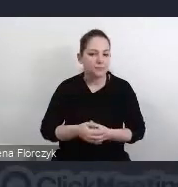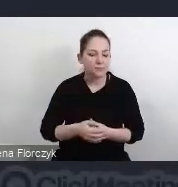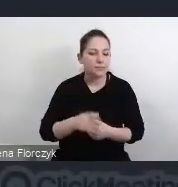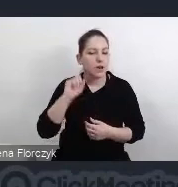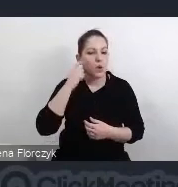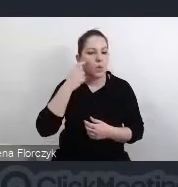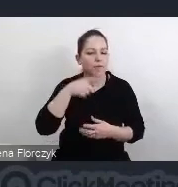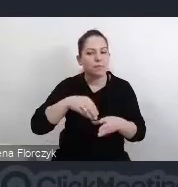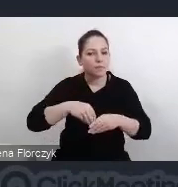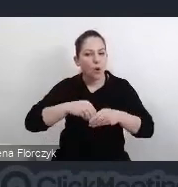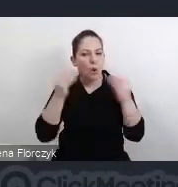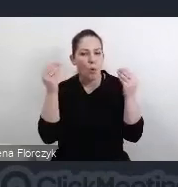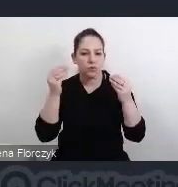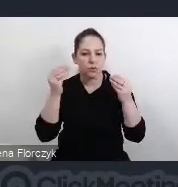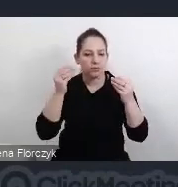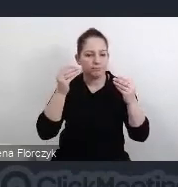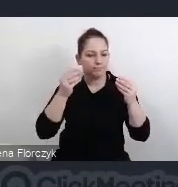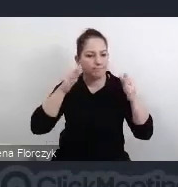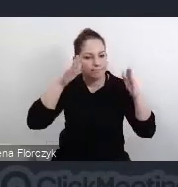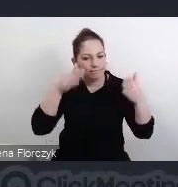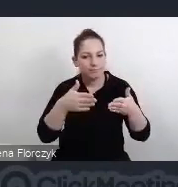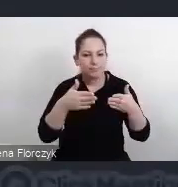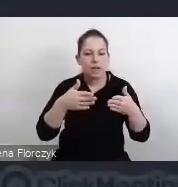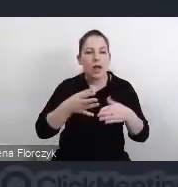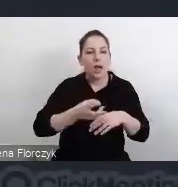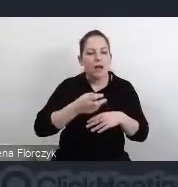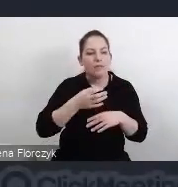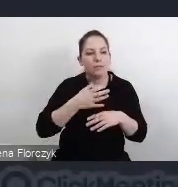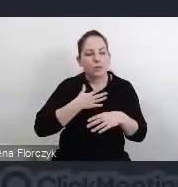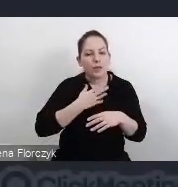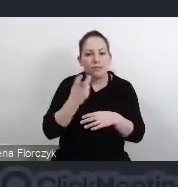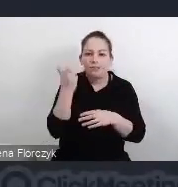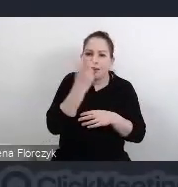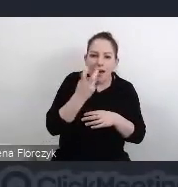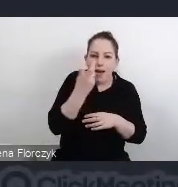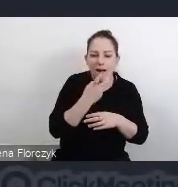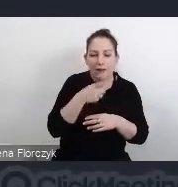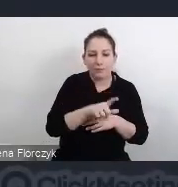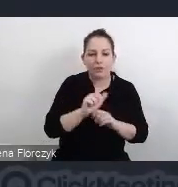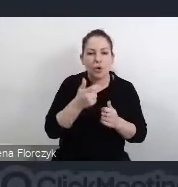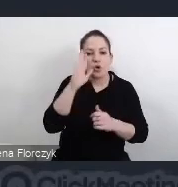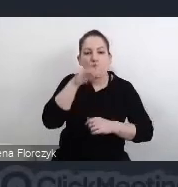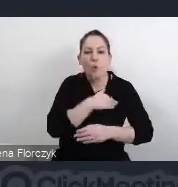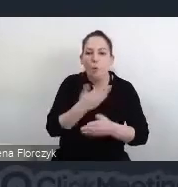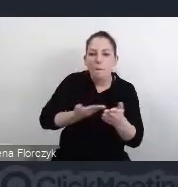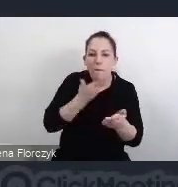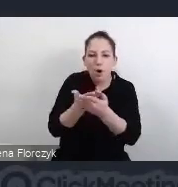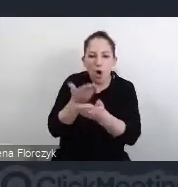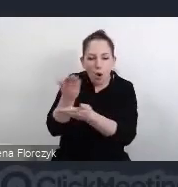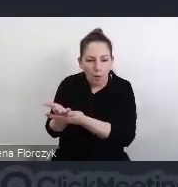wszystkim rozwój, czy może uatrakcyjnić to, co szkoły proponują,